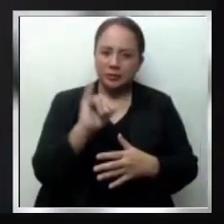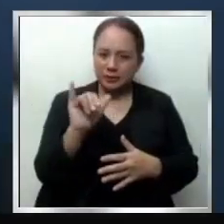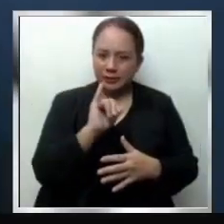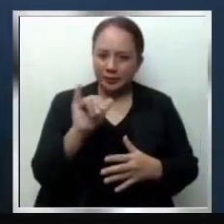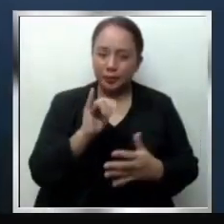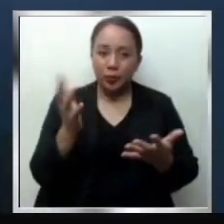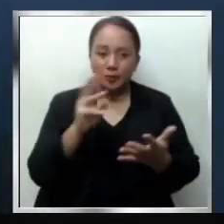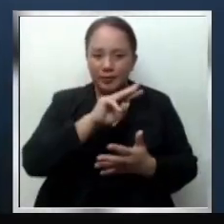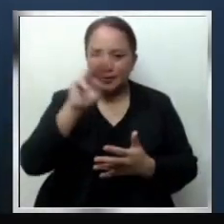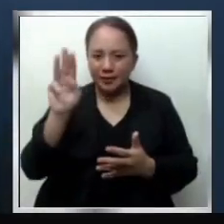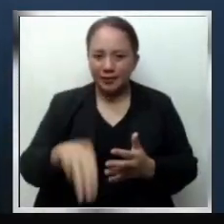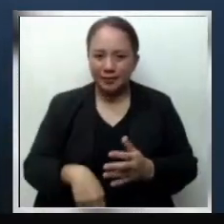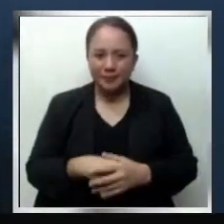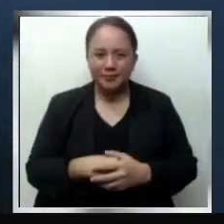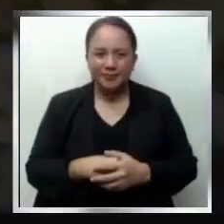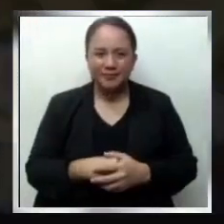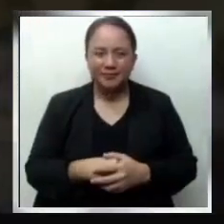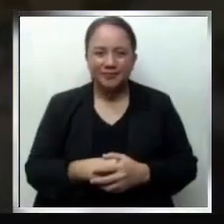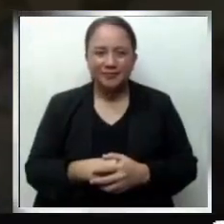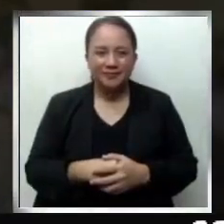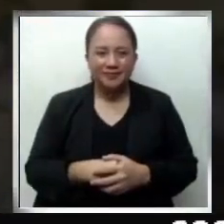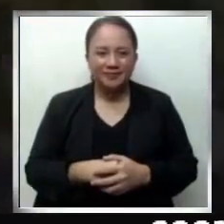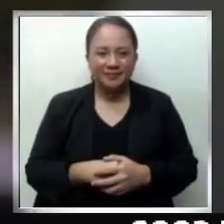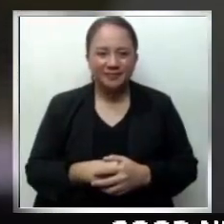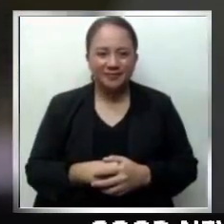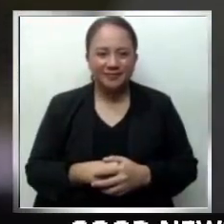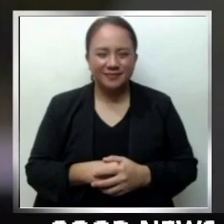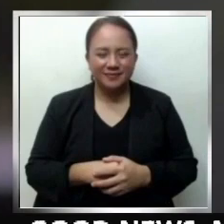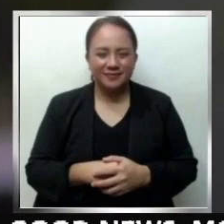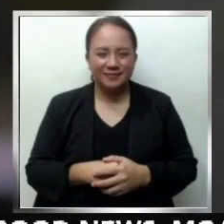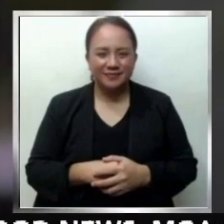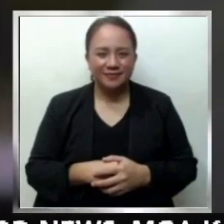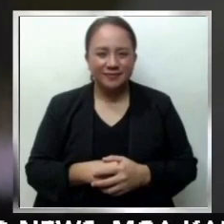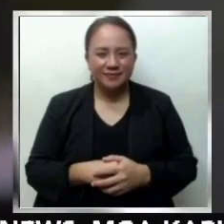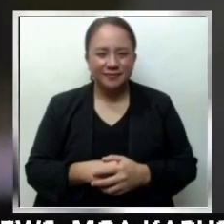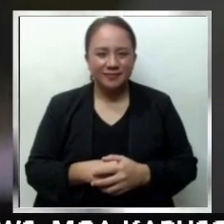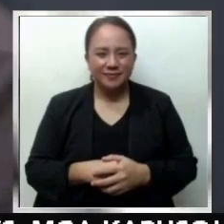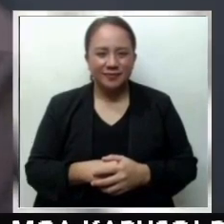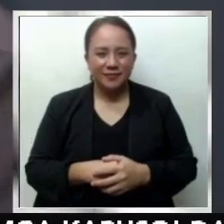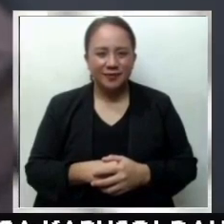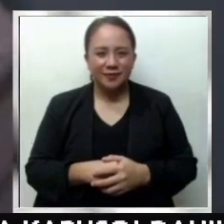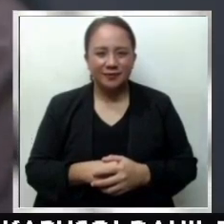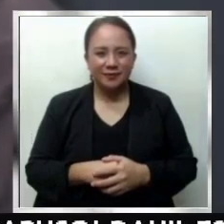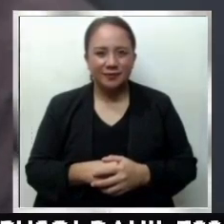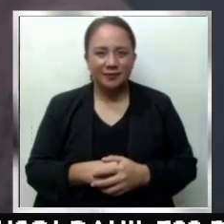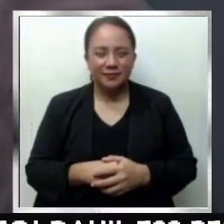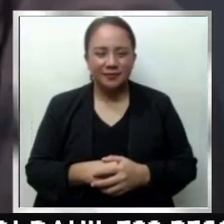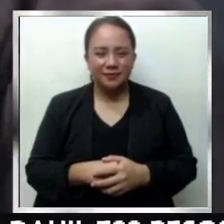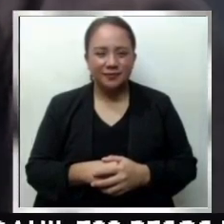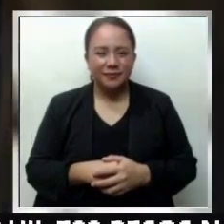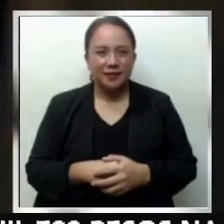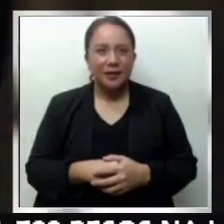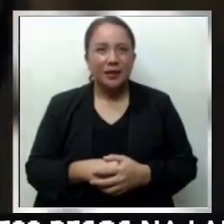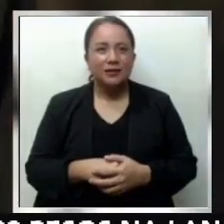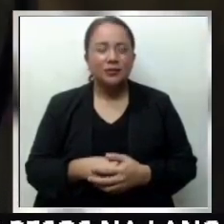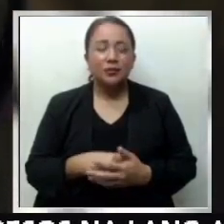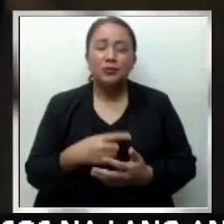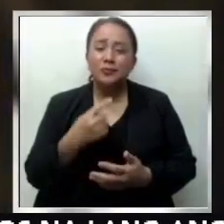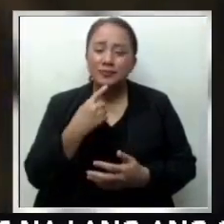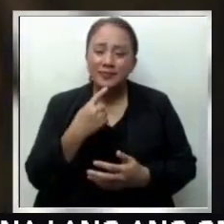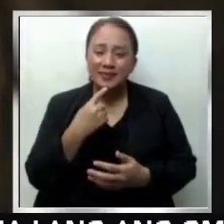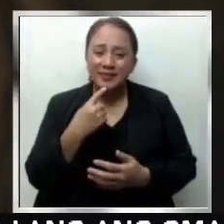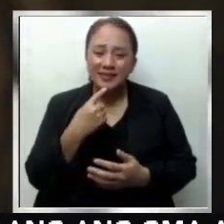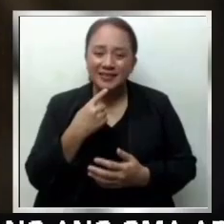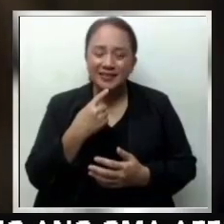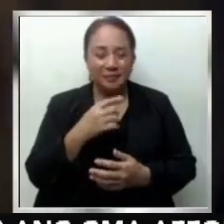Kahit pinagpitong taon pang paulit-ulit, hihintayin kita, Jesus. Nangungulila rin ba kayo sa mga karakter